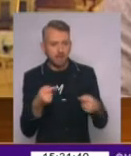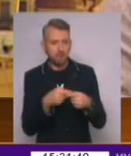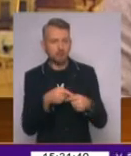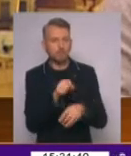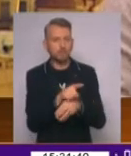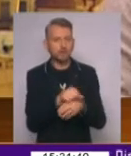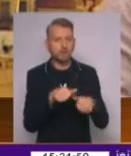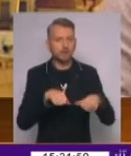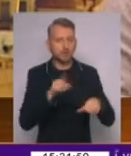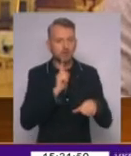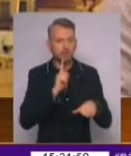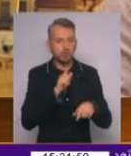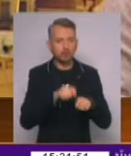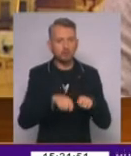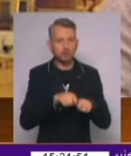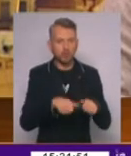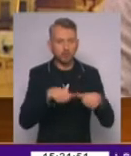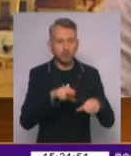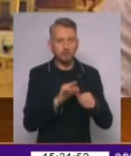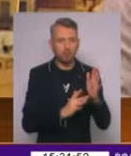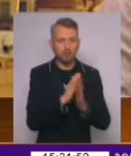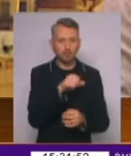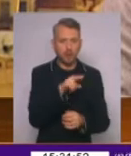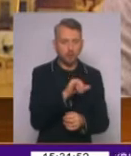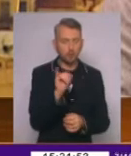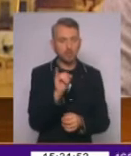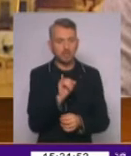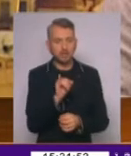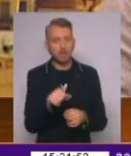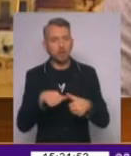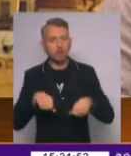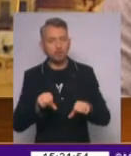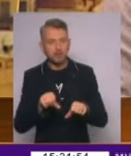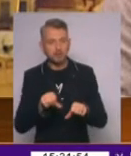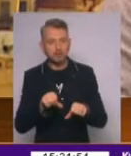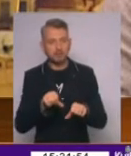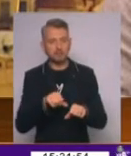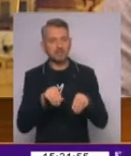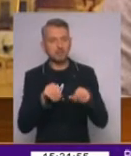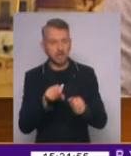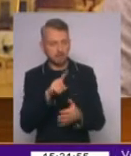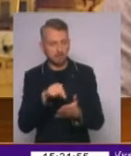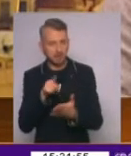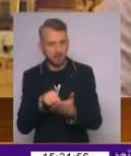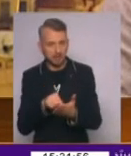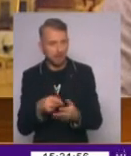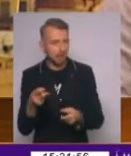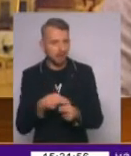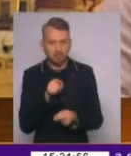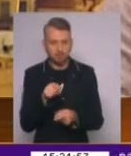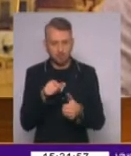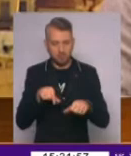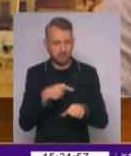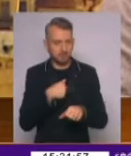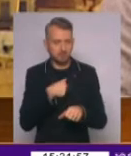комісії, тимчасової контрольної комісії по ботсаду і комісії, постійної комісії з земельних питань. Так, земельна комісія. Без неї ми не